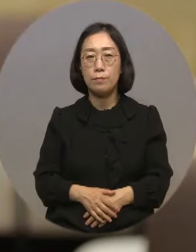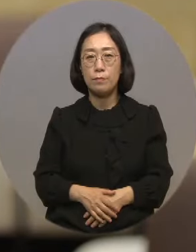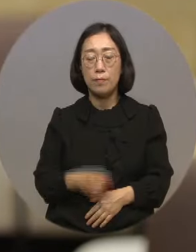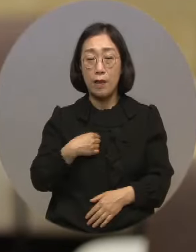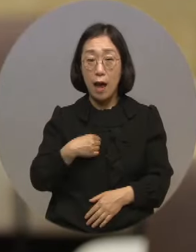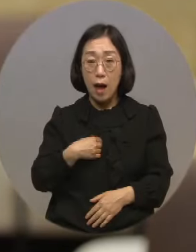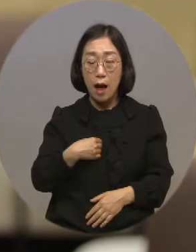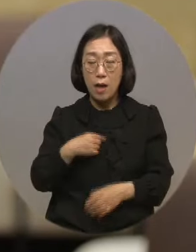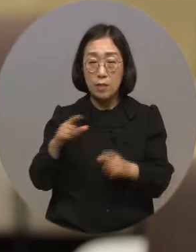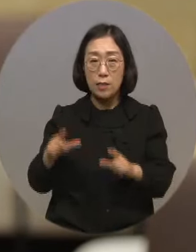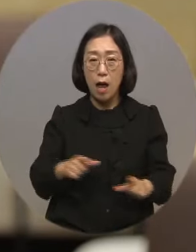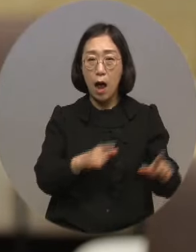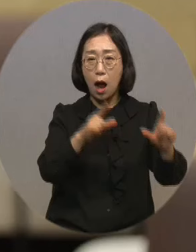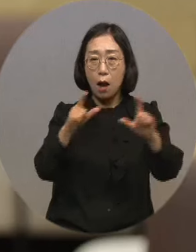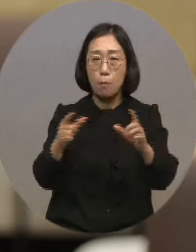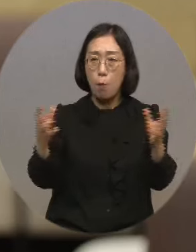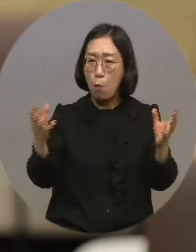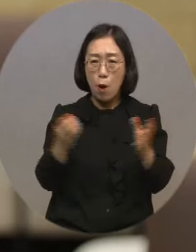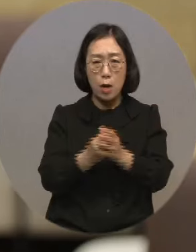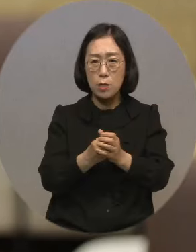저의 운명을 완전히